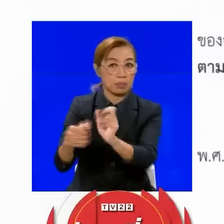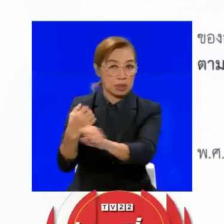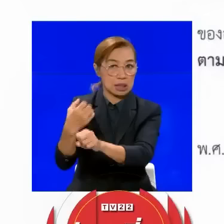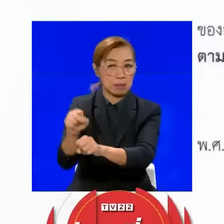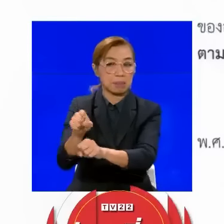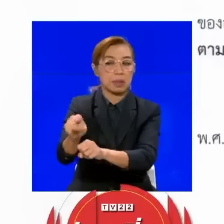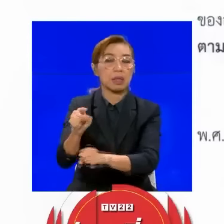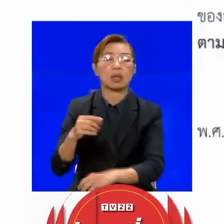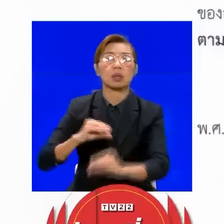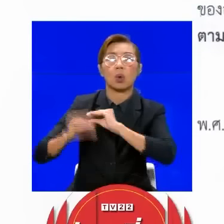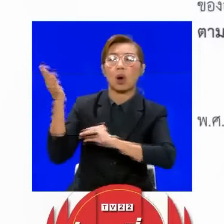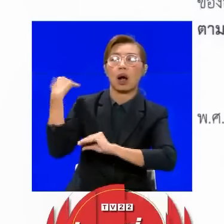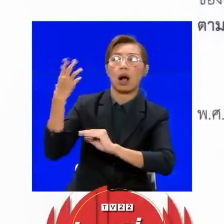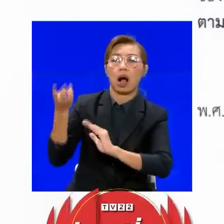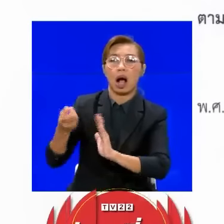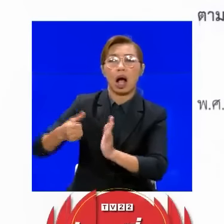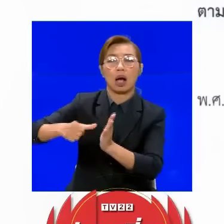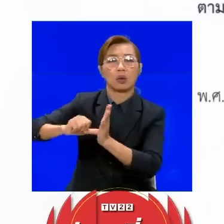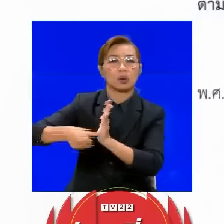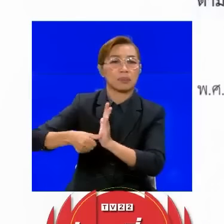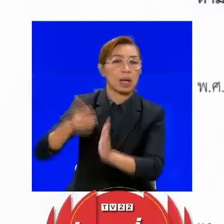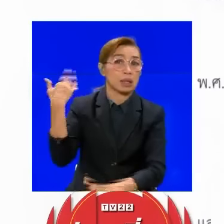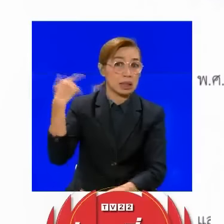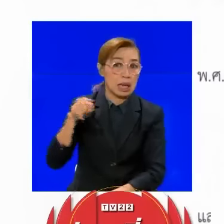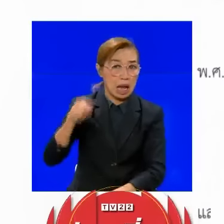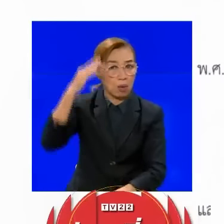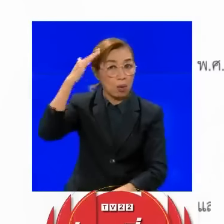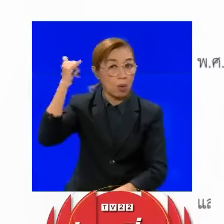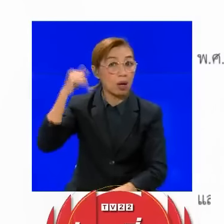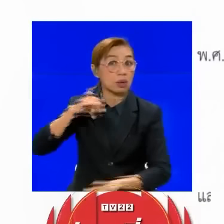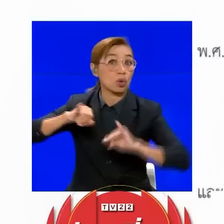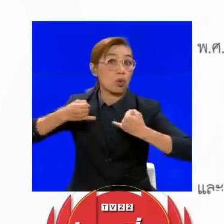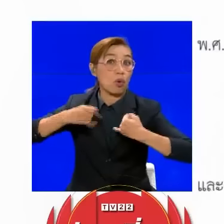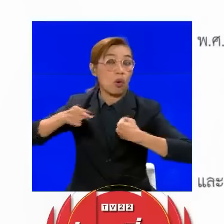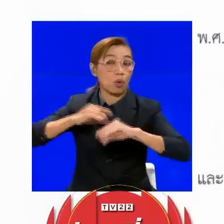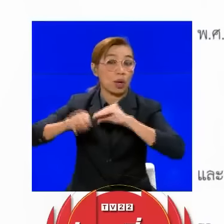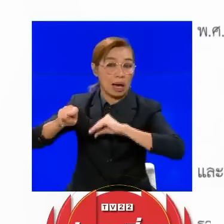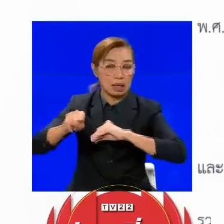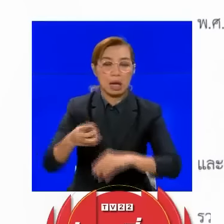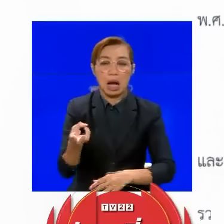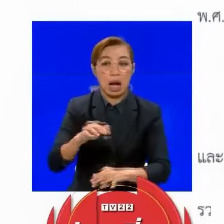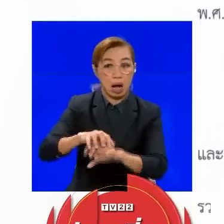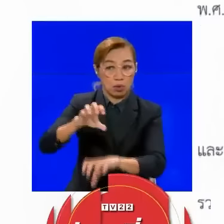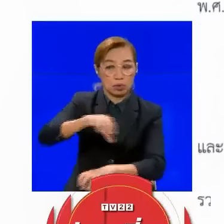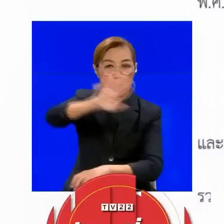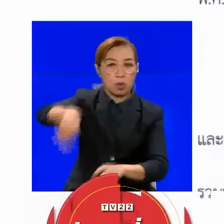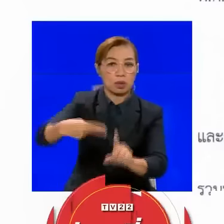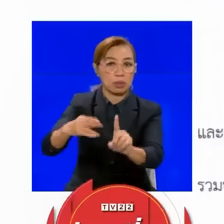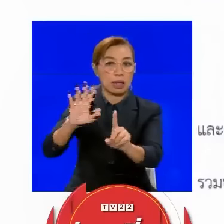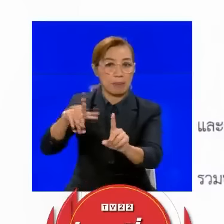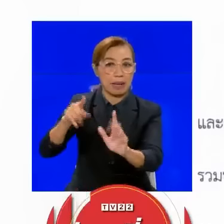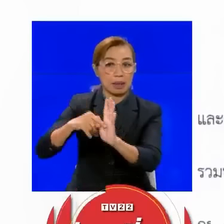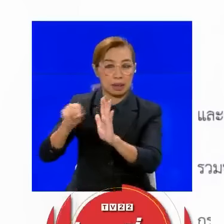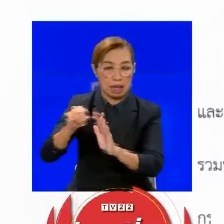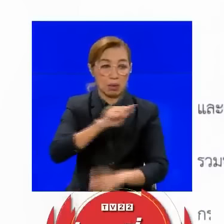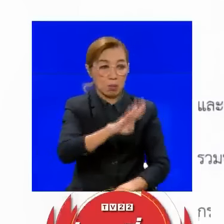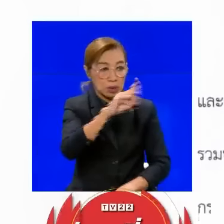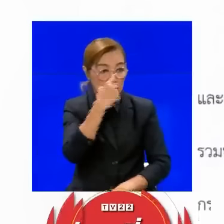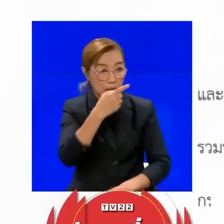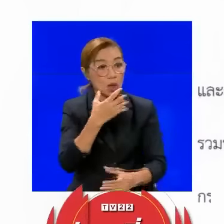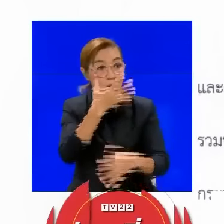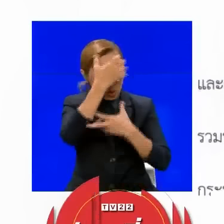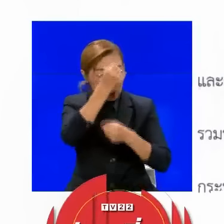การรับจำนำข้าวสมัยรัฐบาลยิ่งลักษณ์จำนวน 15,000 ตันอคสออกประกาศให้ผู้ซื้อข้าวเสนอด้วยการยื่